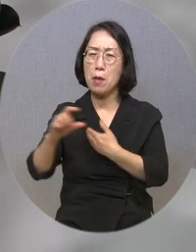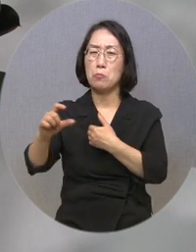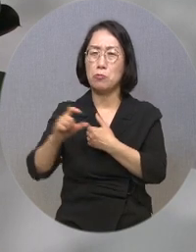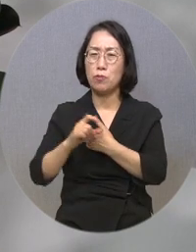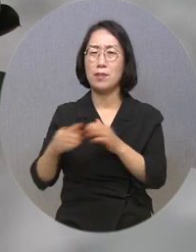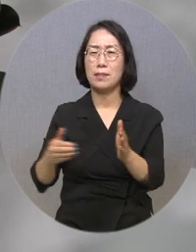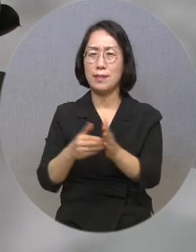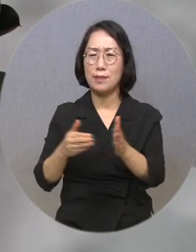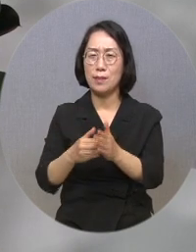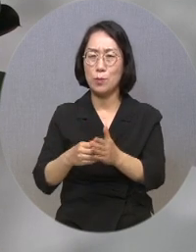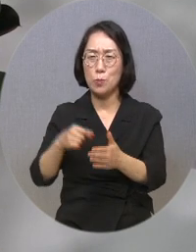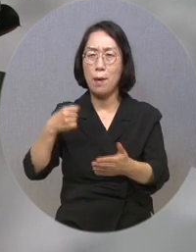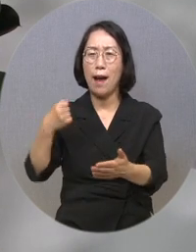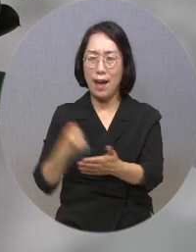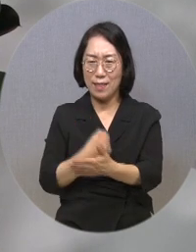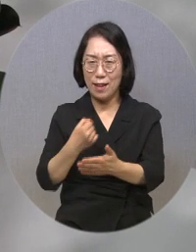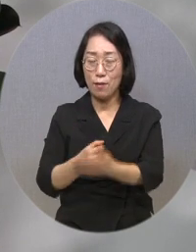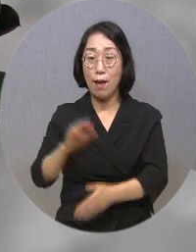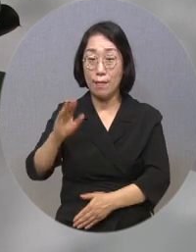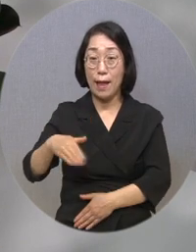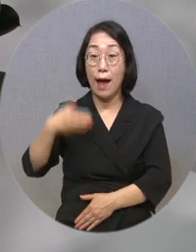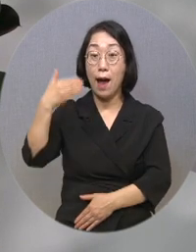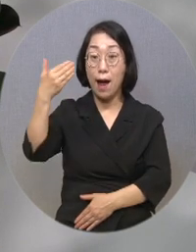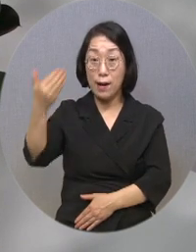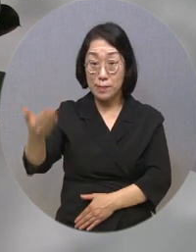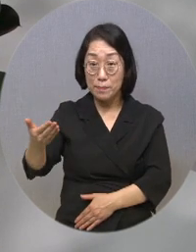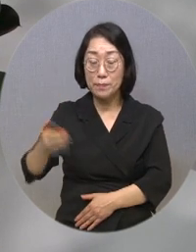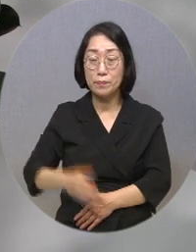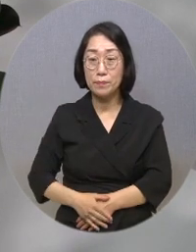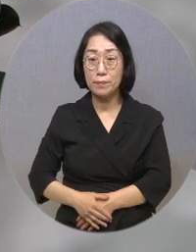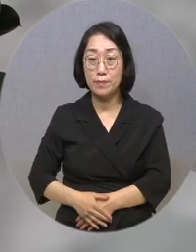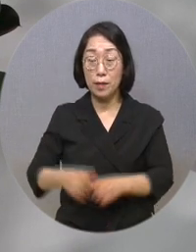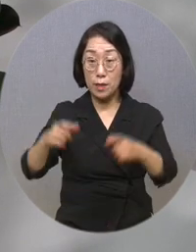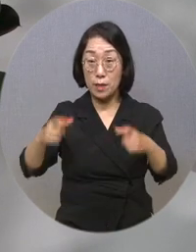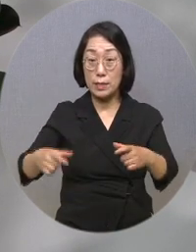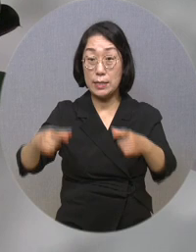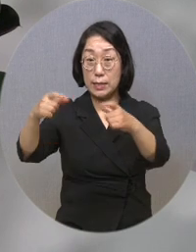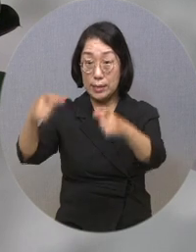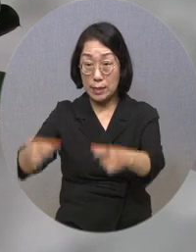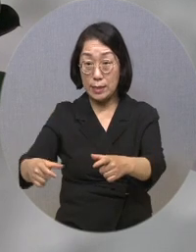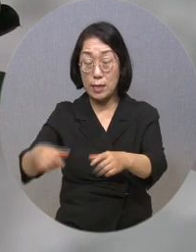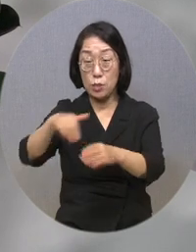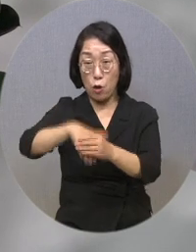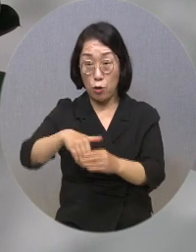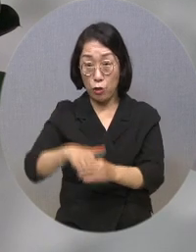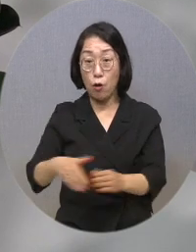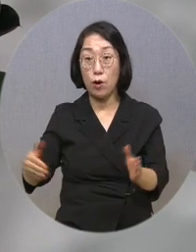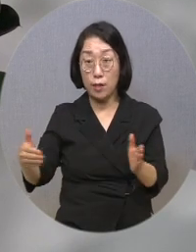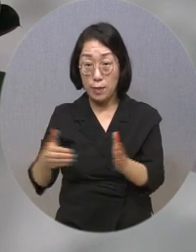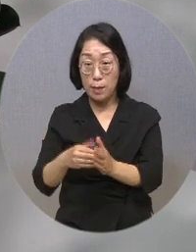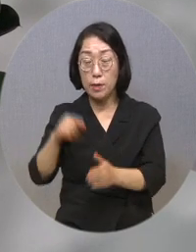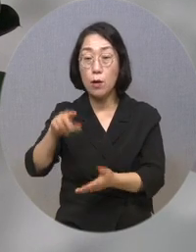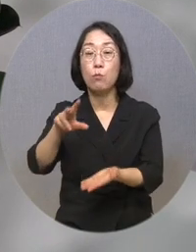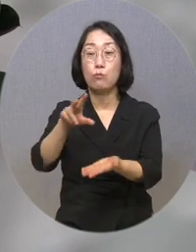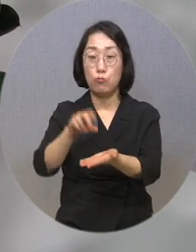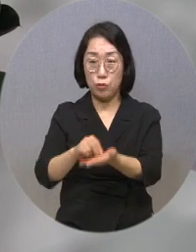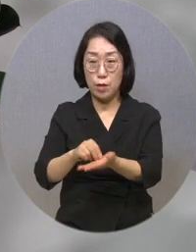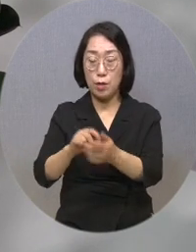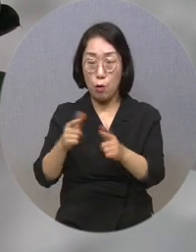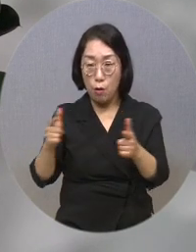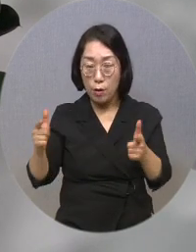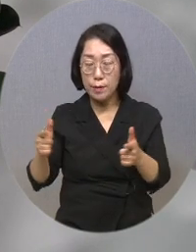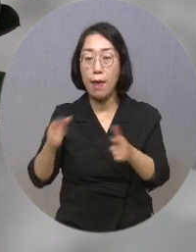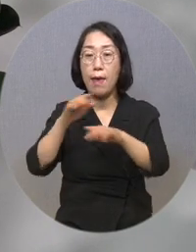너무 안타까운 것이죠. 앞으로 다음 지자체장 선거가 끝나게 되면 이런 부분들이 정확하게